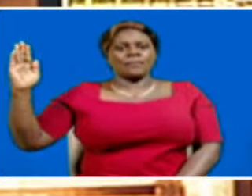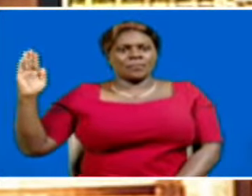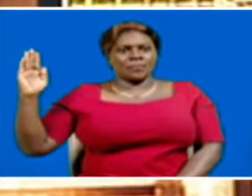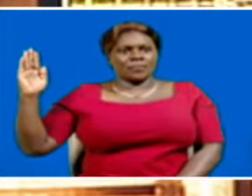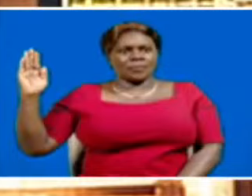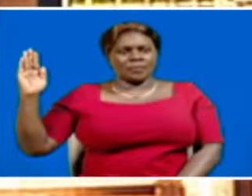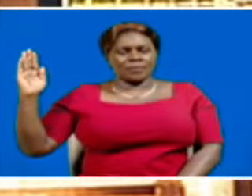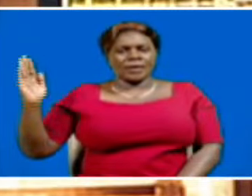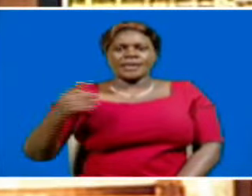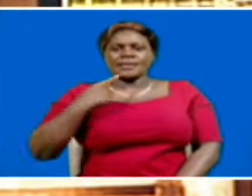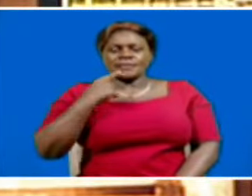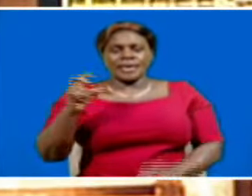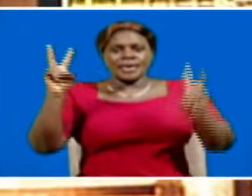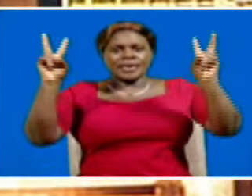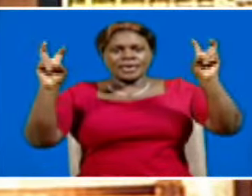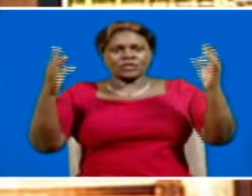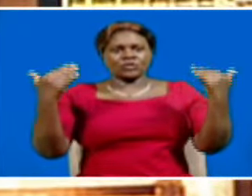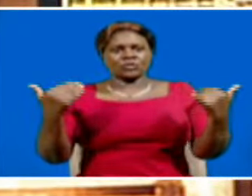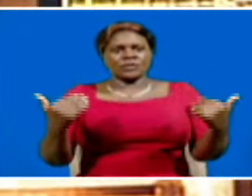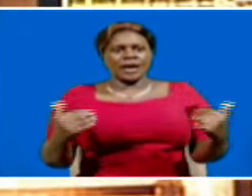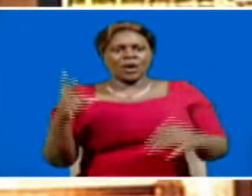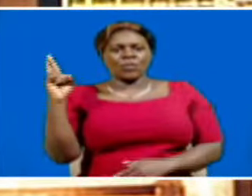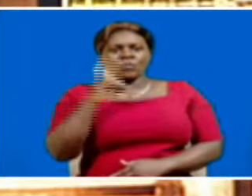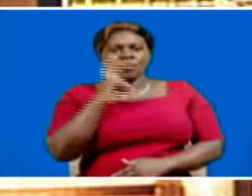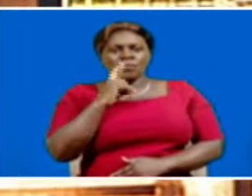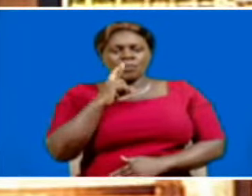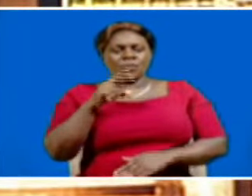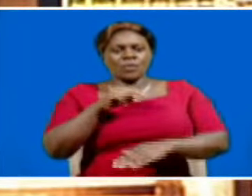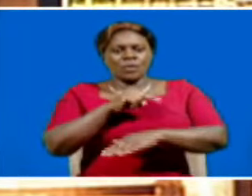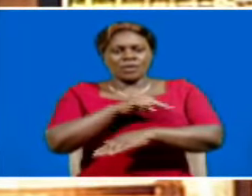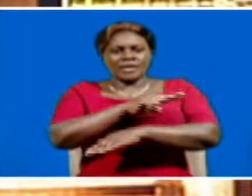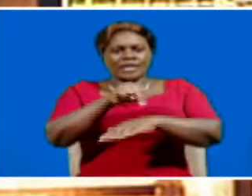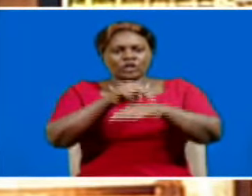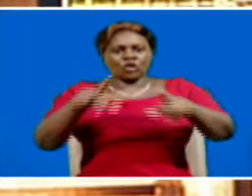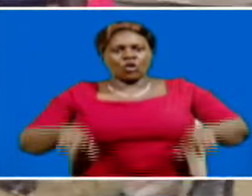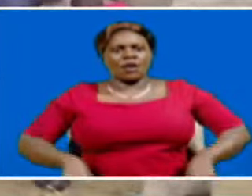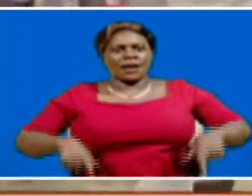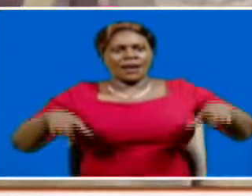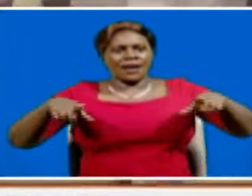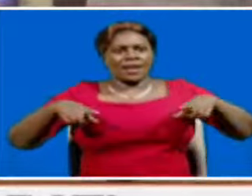Kindiki amesema swala hilo sasa ni tishio kwa usalama wa taifa.